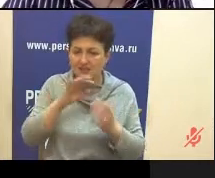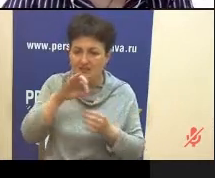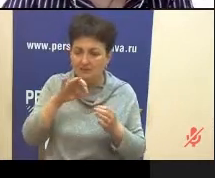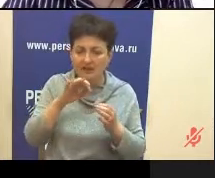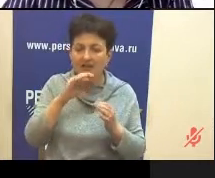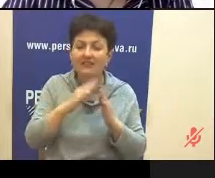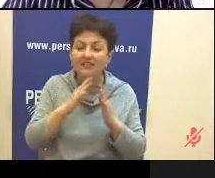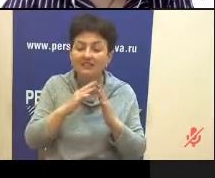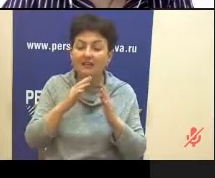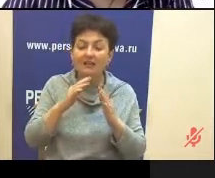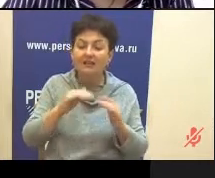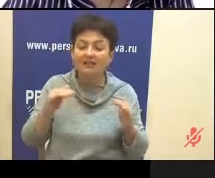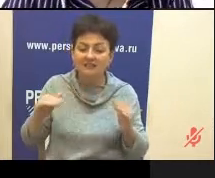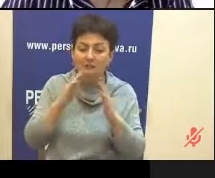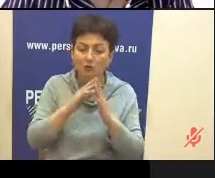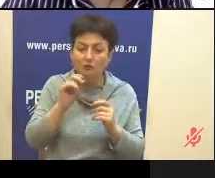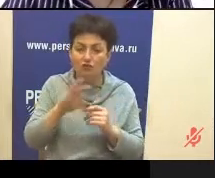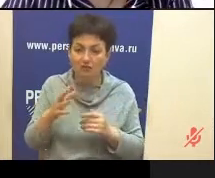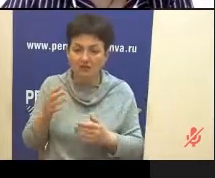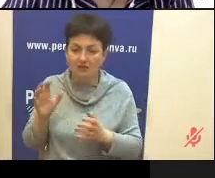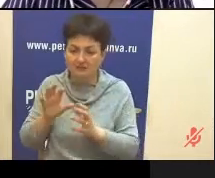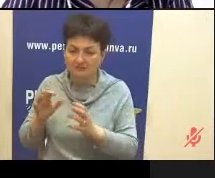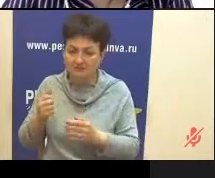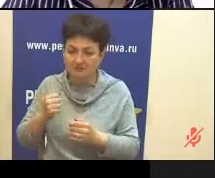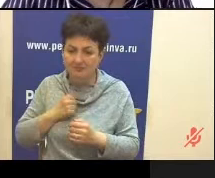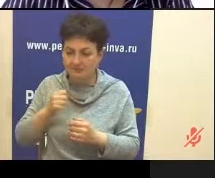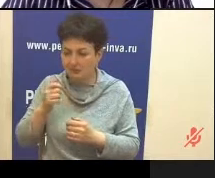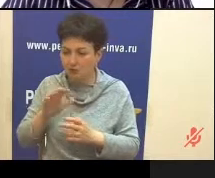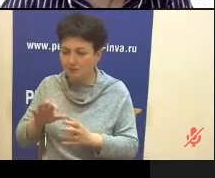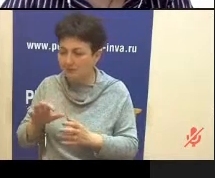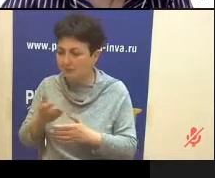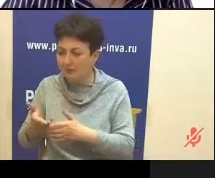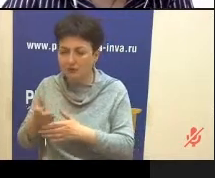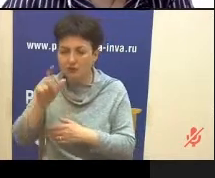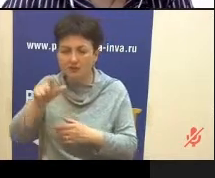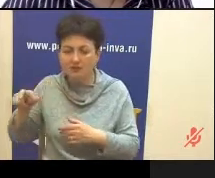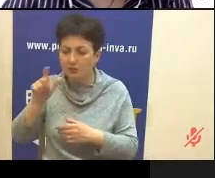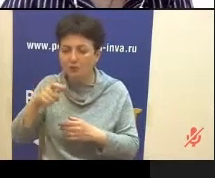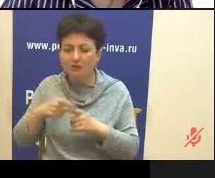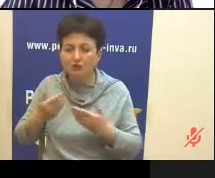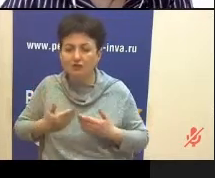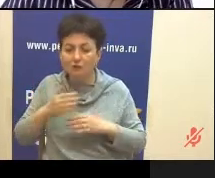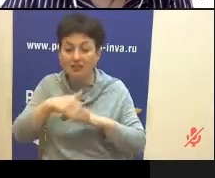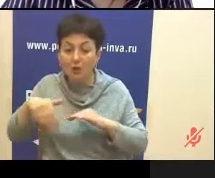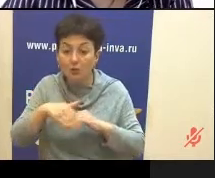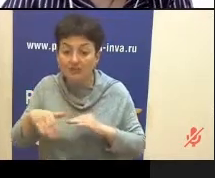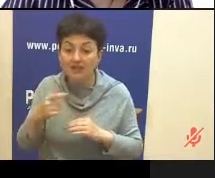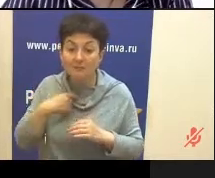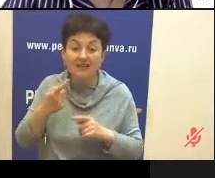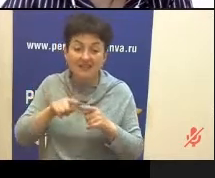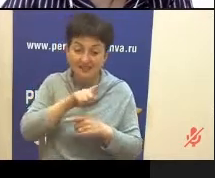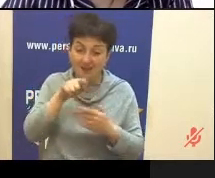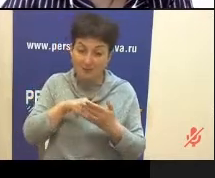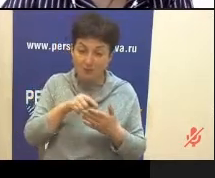помочь детям в детском доме, чем пригреть человека, который живет на улице. Все эти вопросы